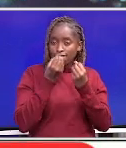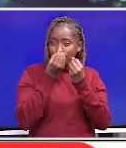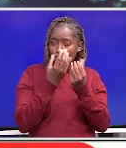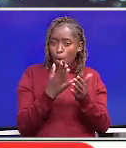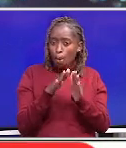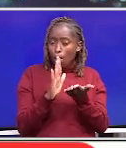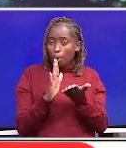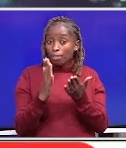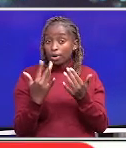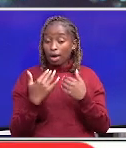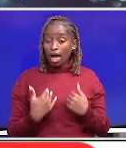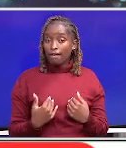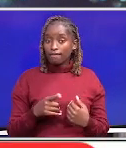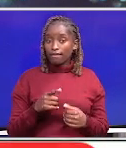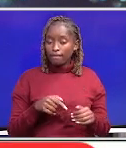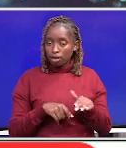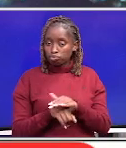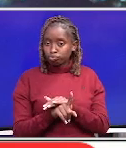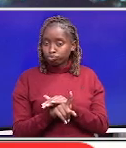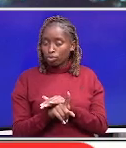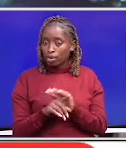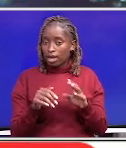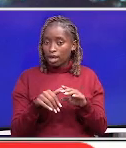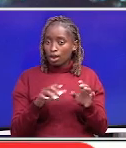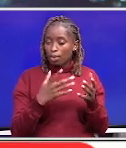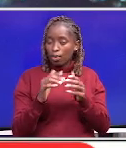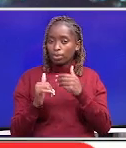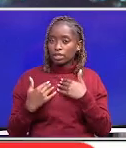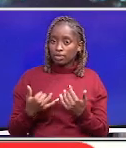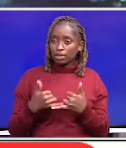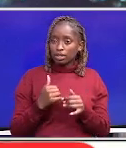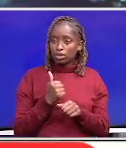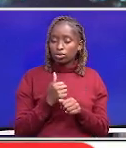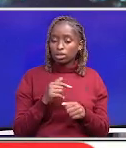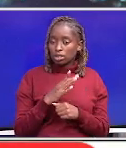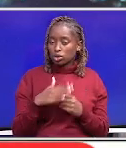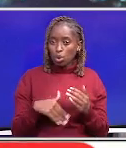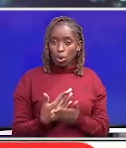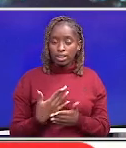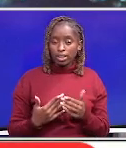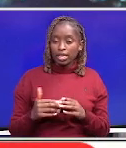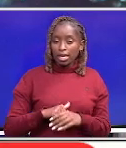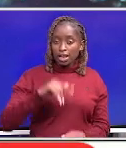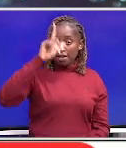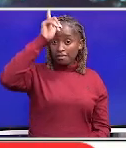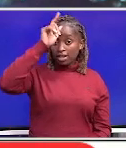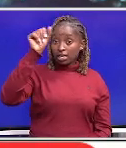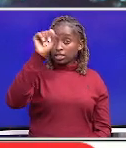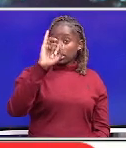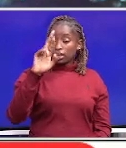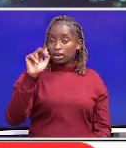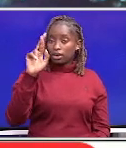alishiriki sherehe ya kutakasa visu na kutathmini usalama wa mishemishe hizo katika kijiji cha Sirare eneo bunge